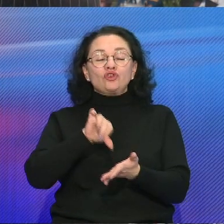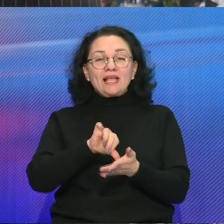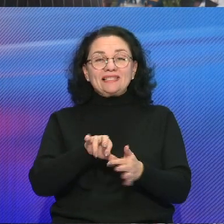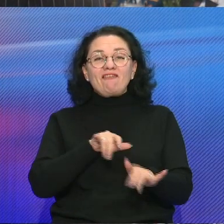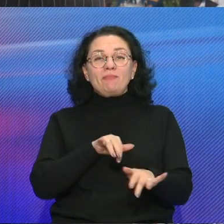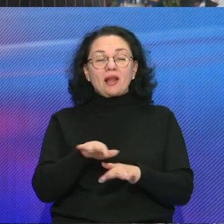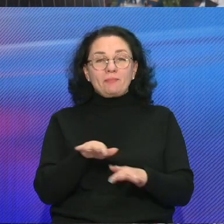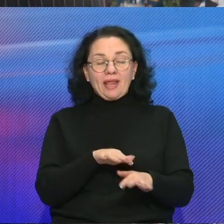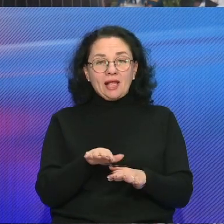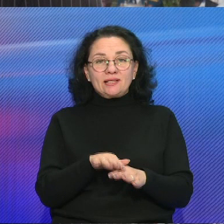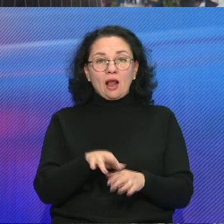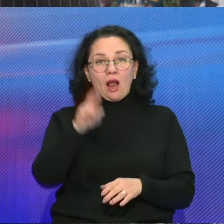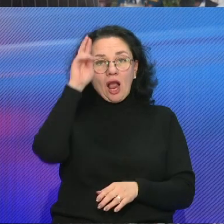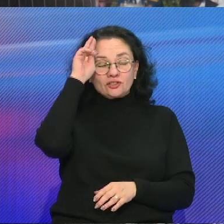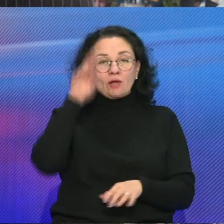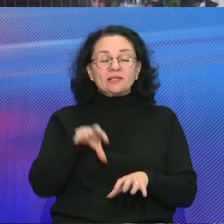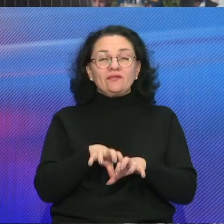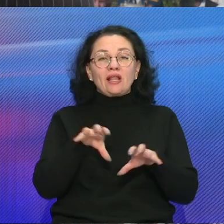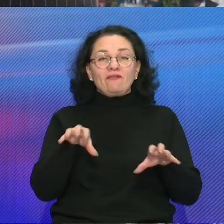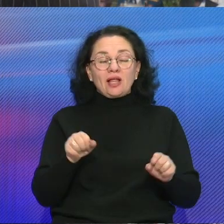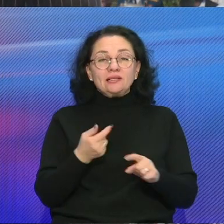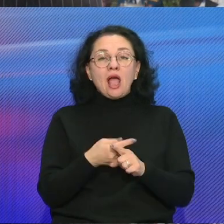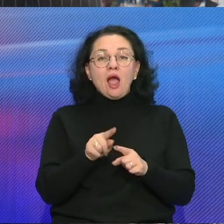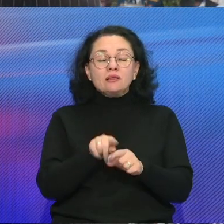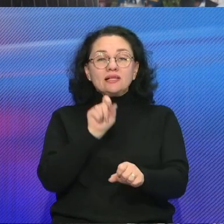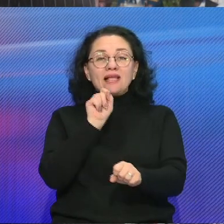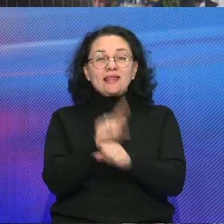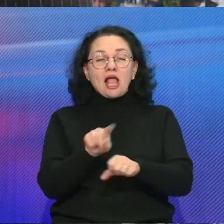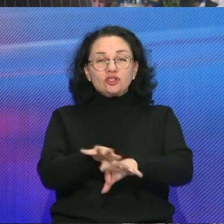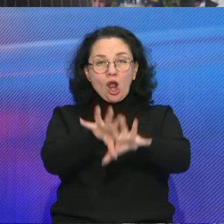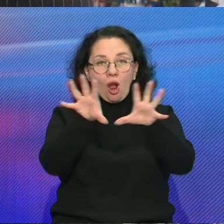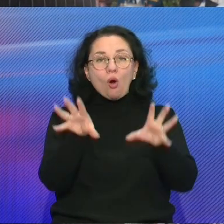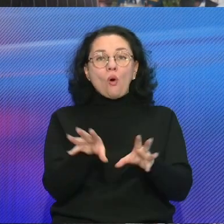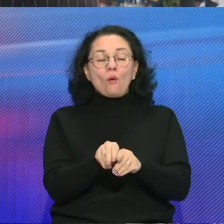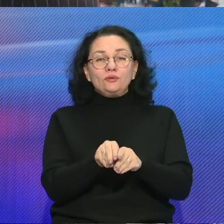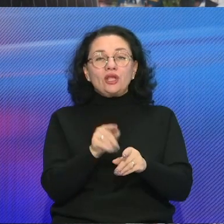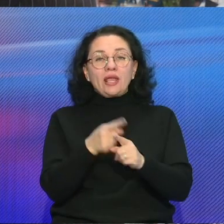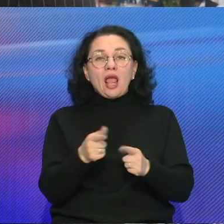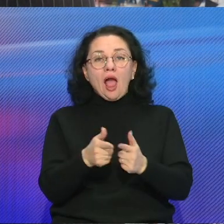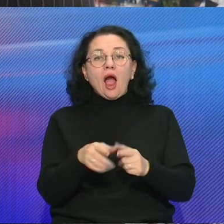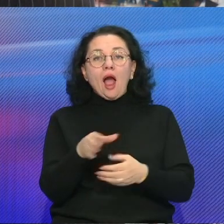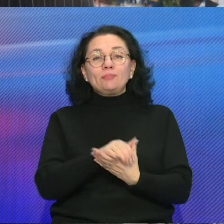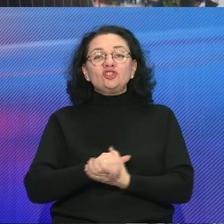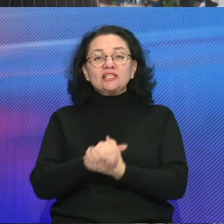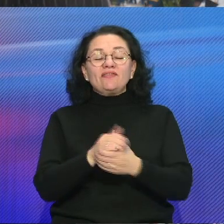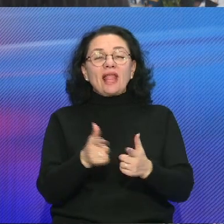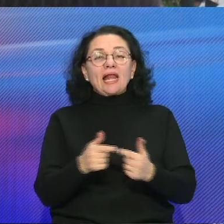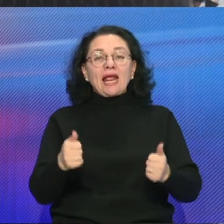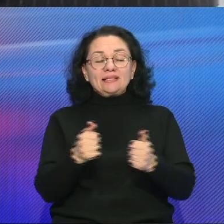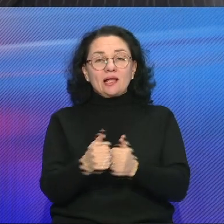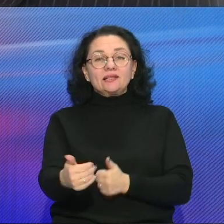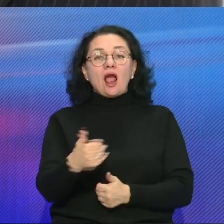государственной власти. А это задача общая и как органов государственной власти, так и общественных организаций. Хотел бы в этом